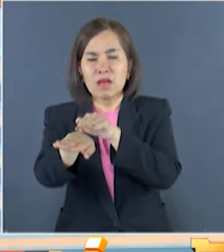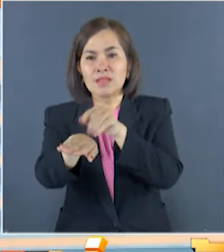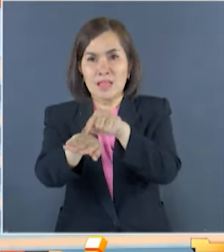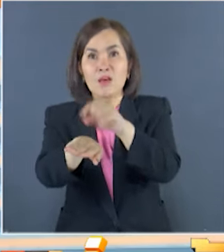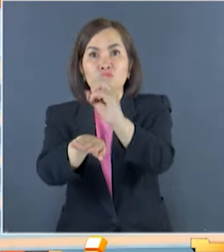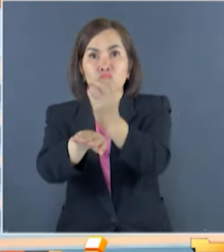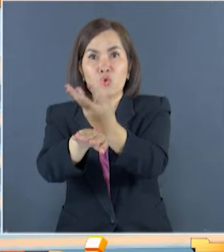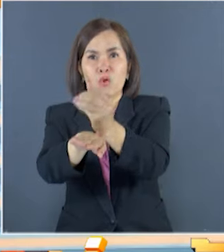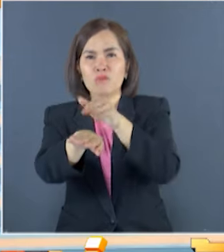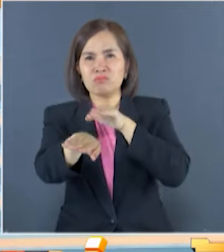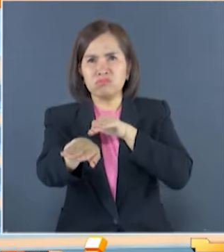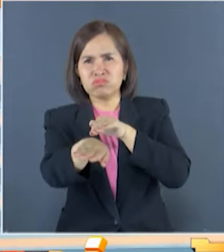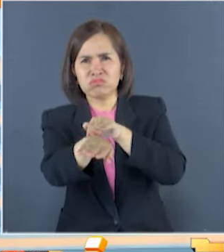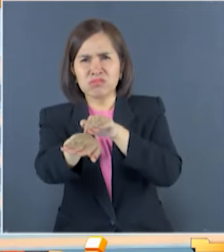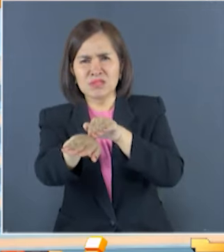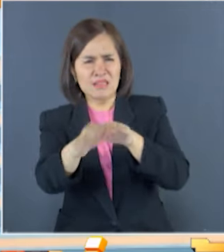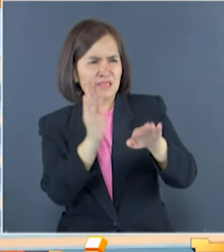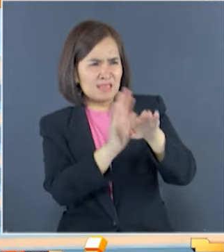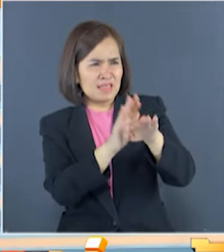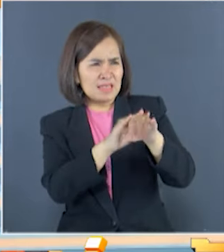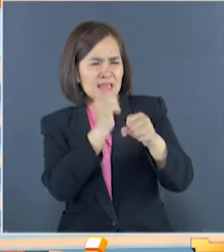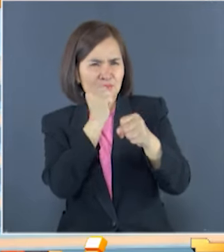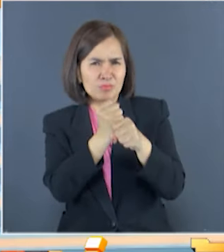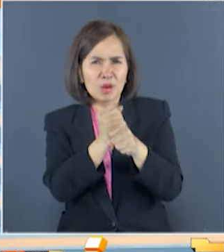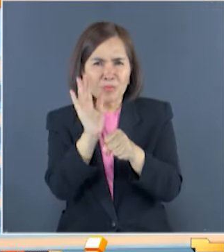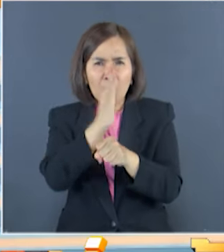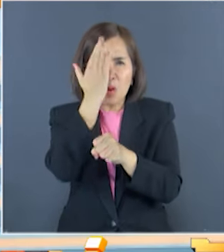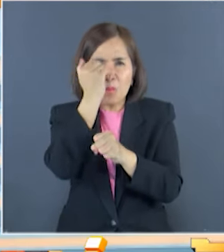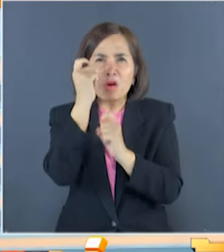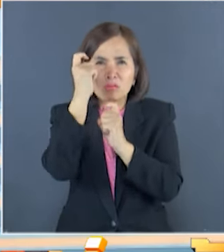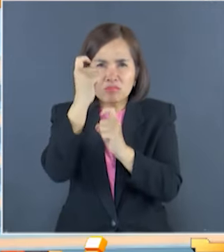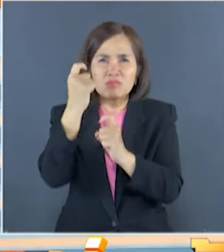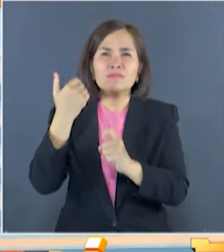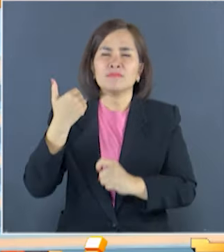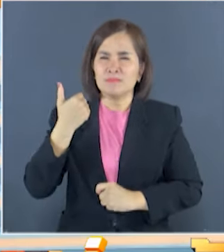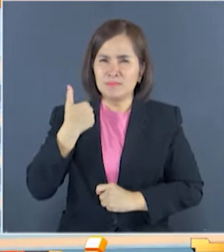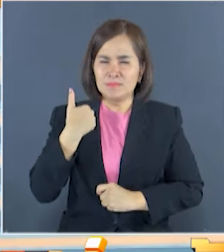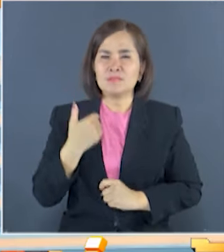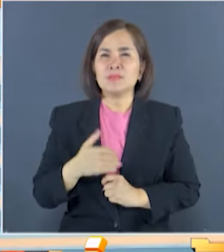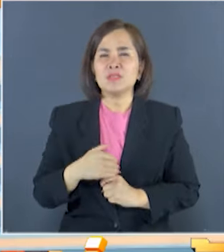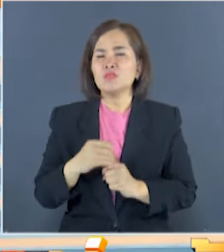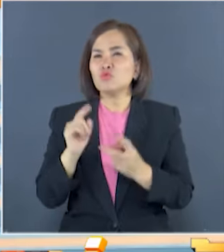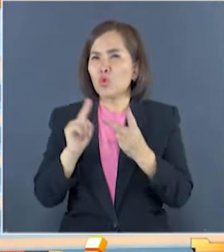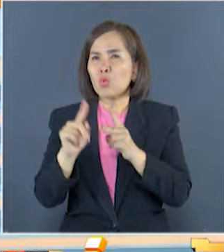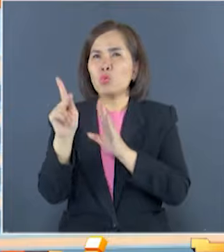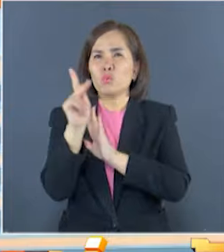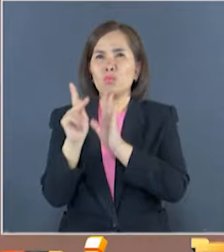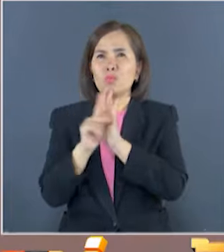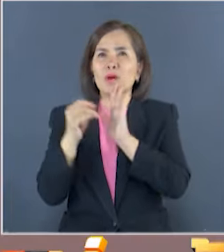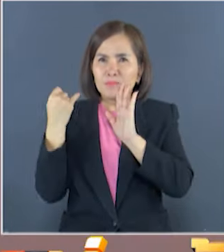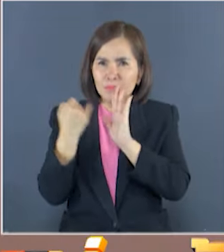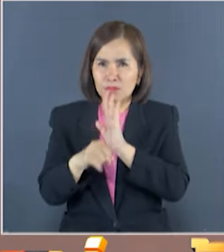ยทางรถกู้ภัยเขาก็เตือนนะว่าอย่าหาทำแบบนี้เพราะเสี่ยงอุบัติเหตุซ้ำซ้อนและผิดกฎหมายด้วยครับ